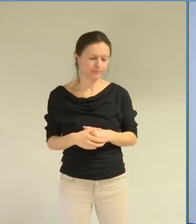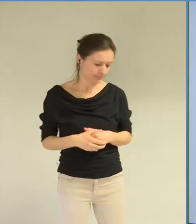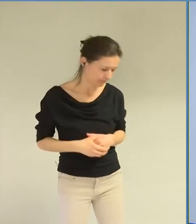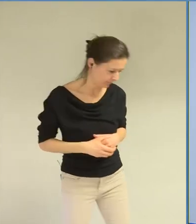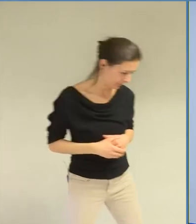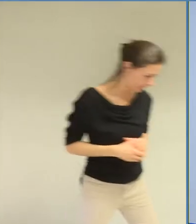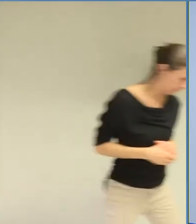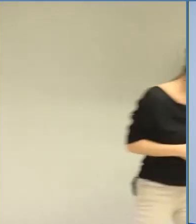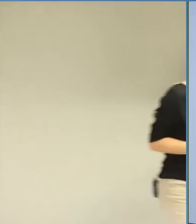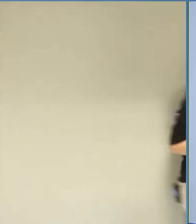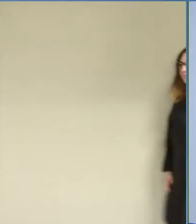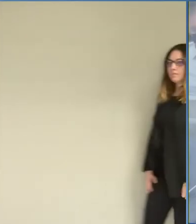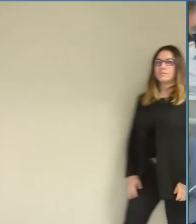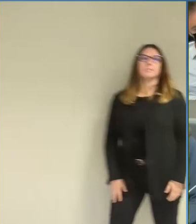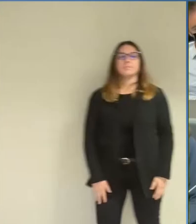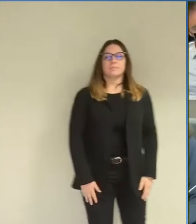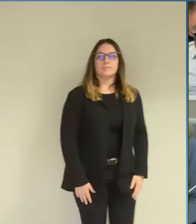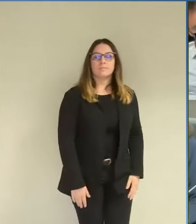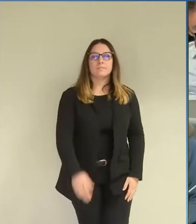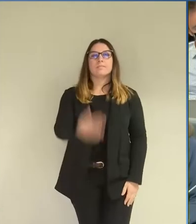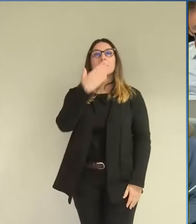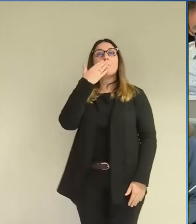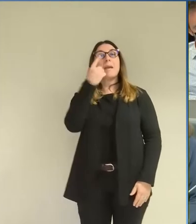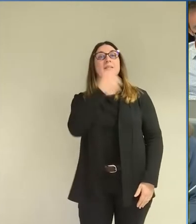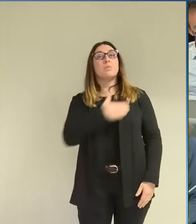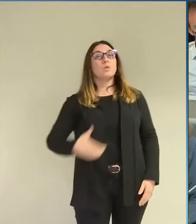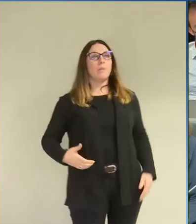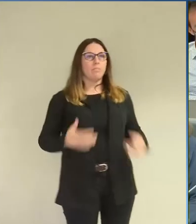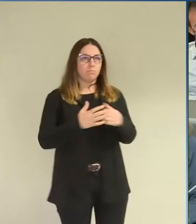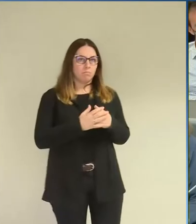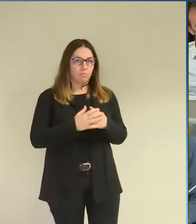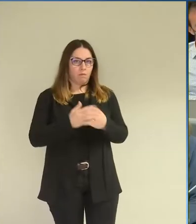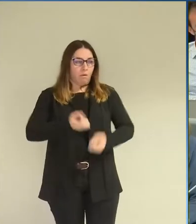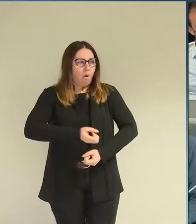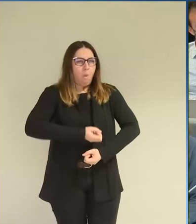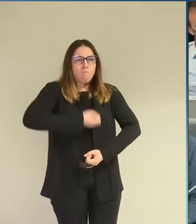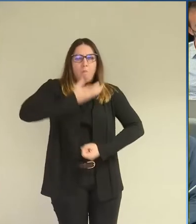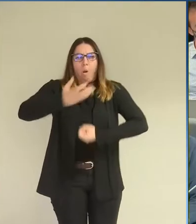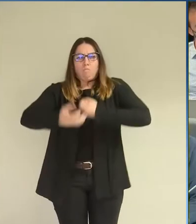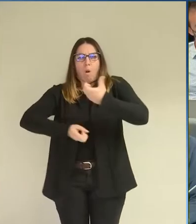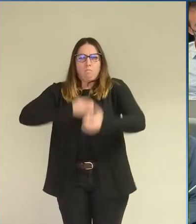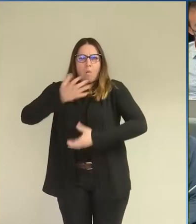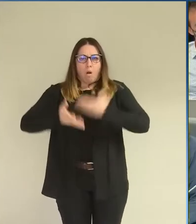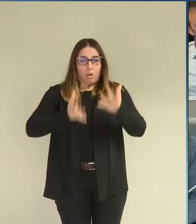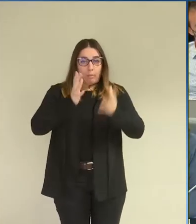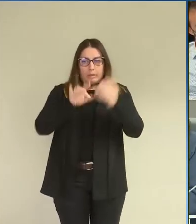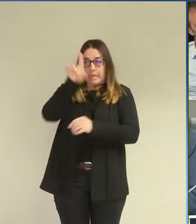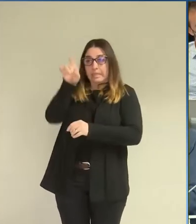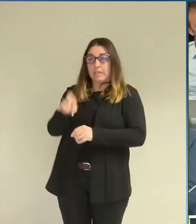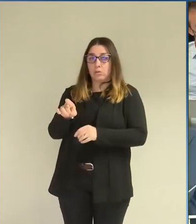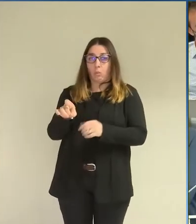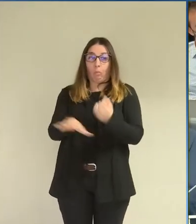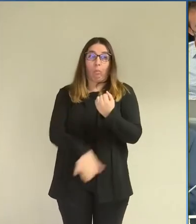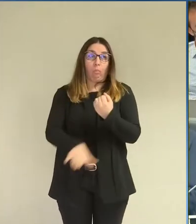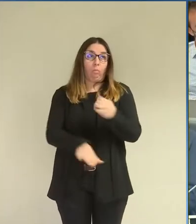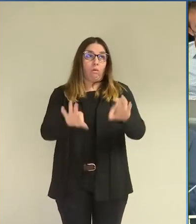merci monsieur le maire alors ma question est très terre à terre après telle intervention c'est à